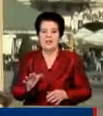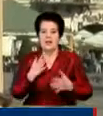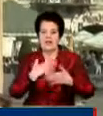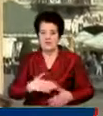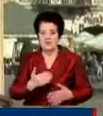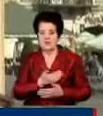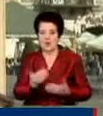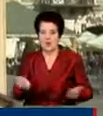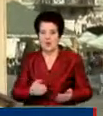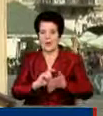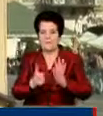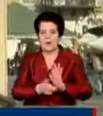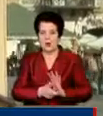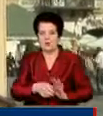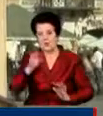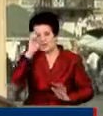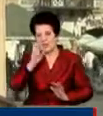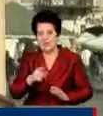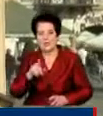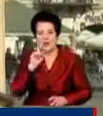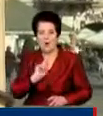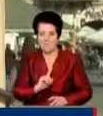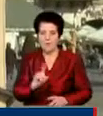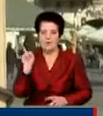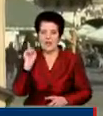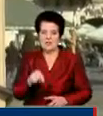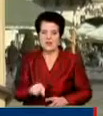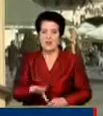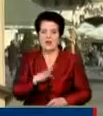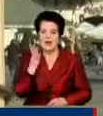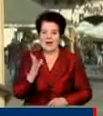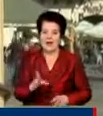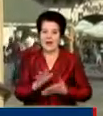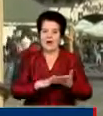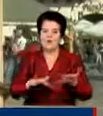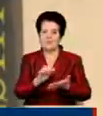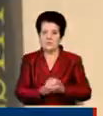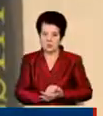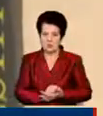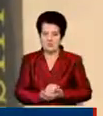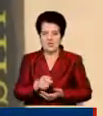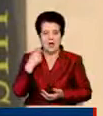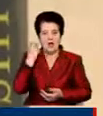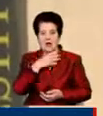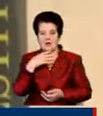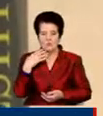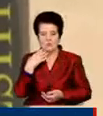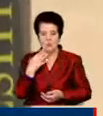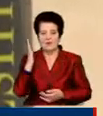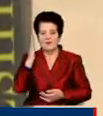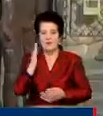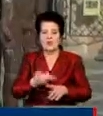în birourile și în starea de confort a celor care au distrus ani buni